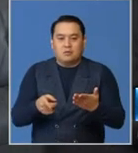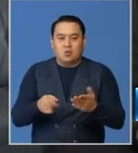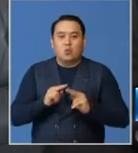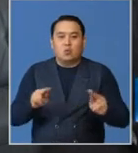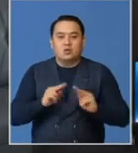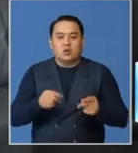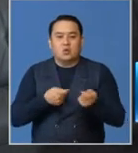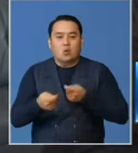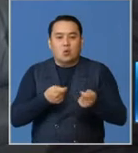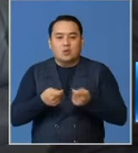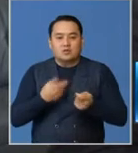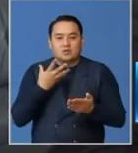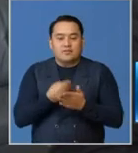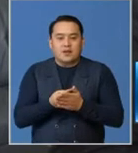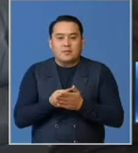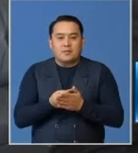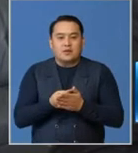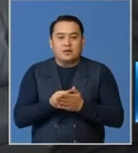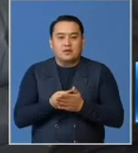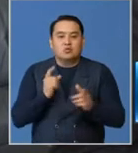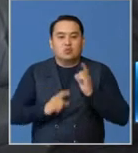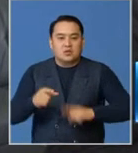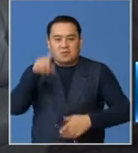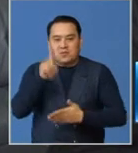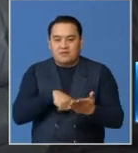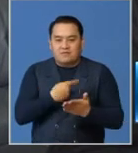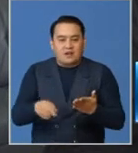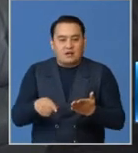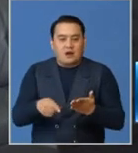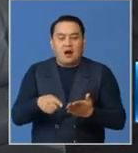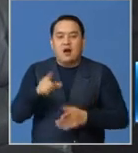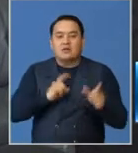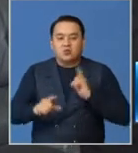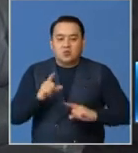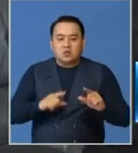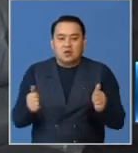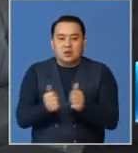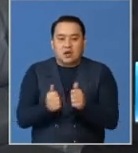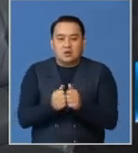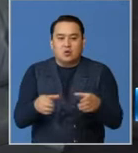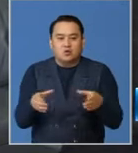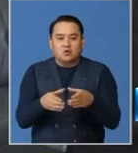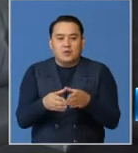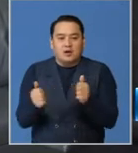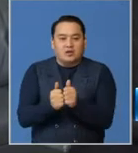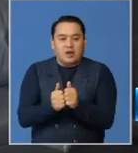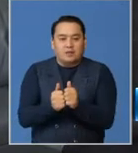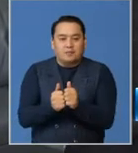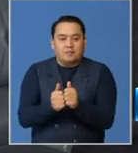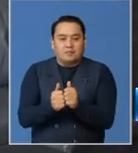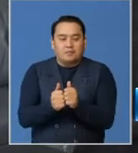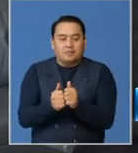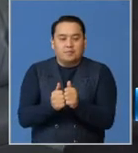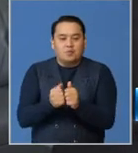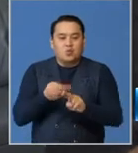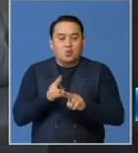Учителя, руководители своим воспитанникам не верят. А воспитанников рядом вроде в одной группе учатся. Рядом ходят, да? Но в то